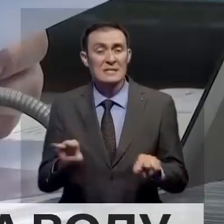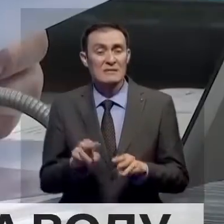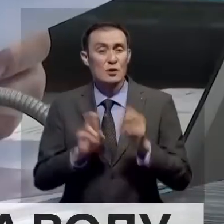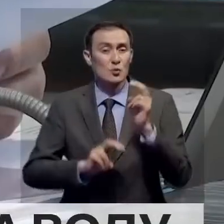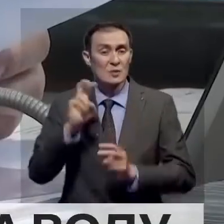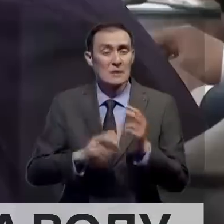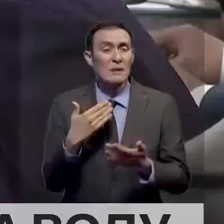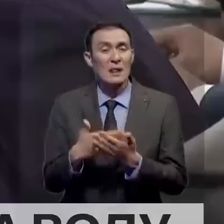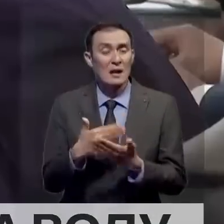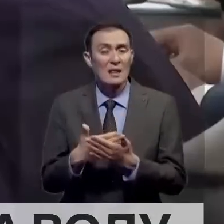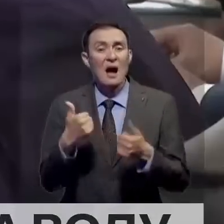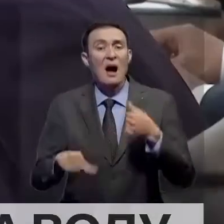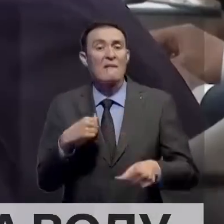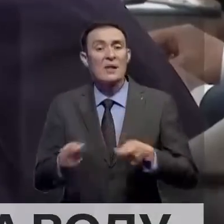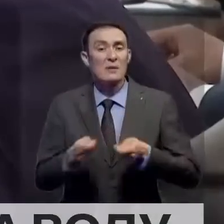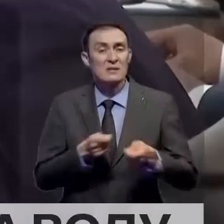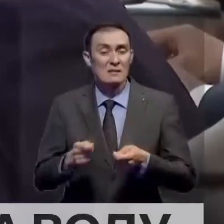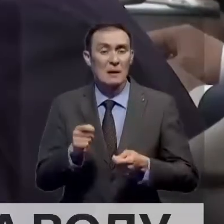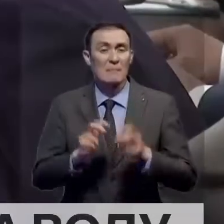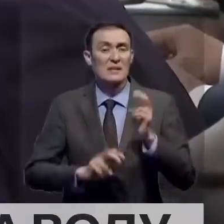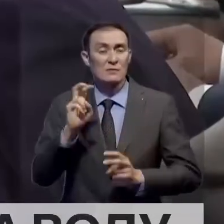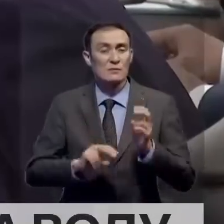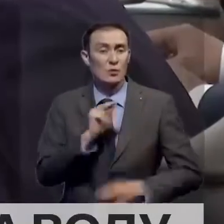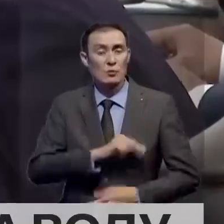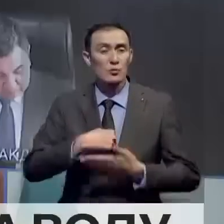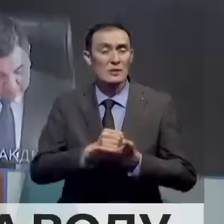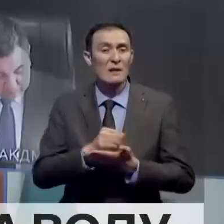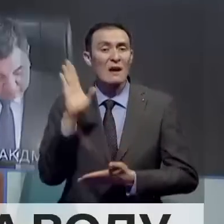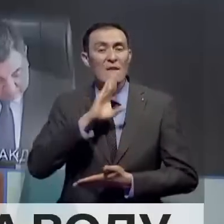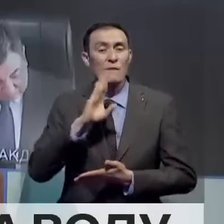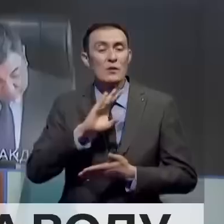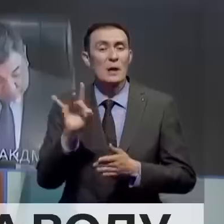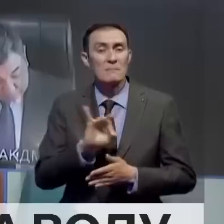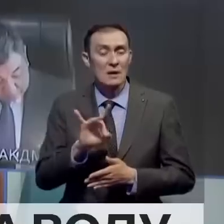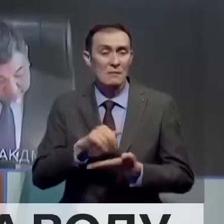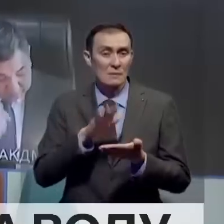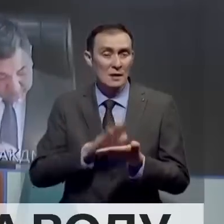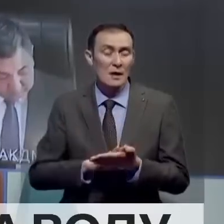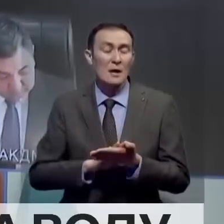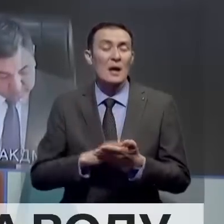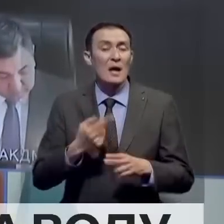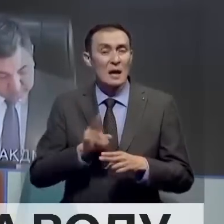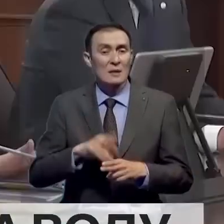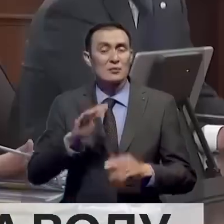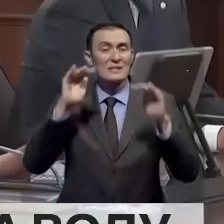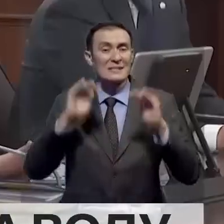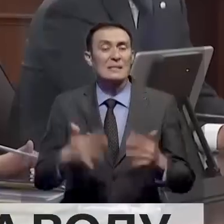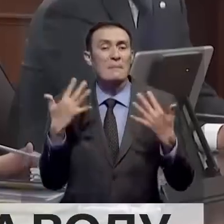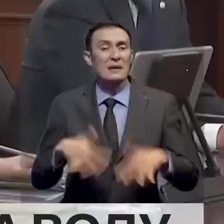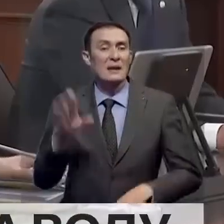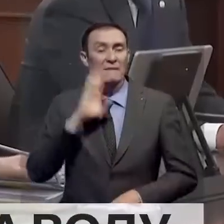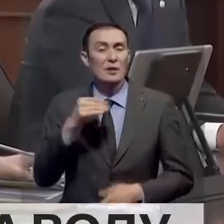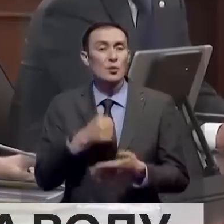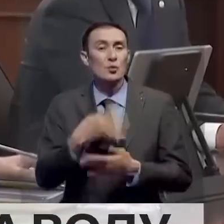Министерство индустрии предлагают автоматизировать производственные процессы, установить водомеры. По мнению Марата Карабаева, это снизит потери воды